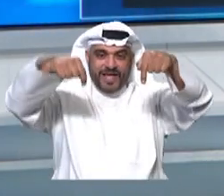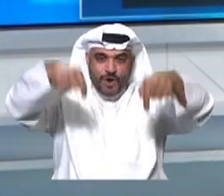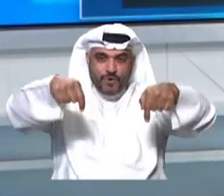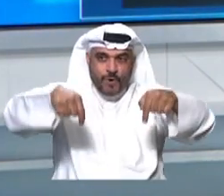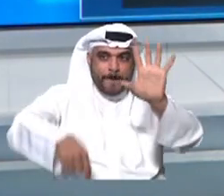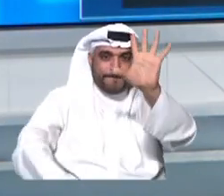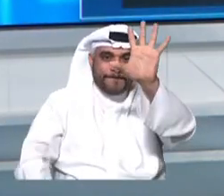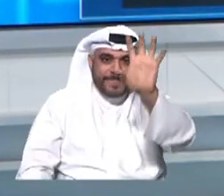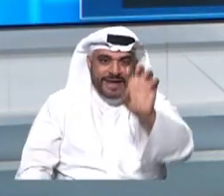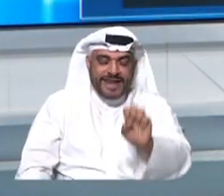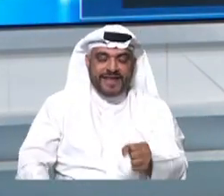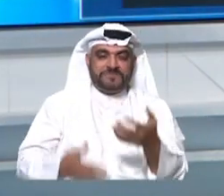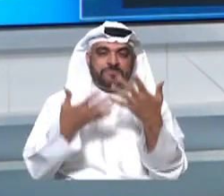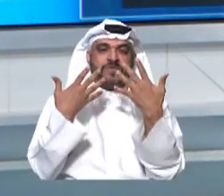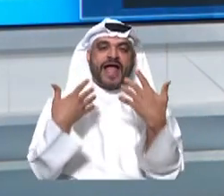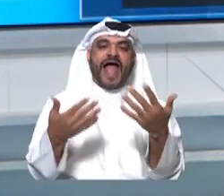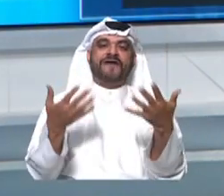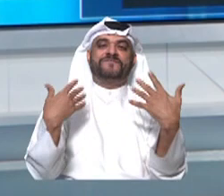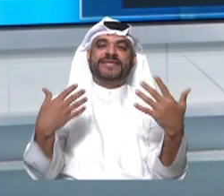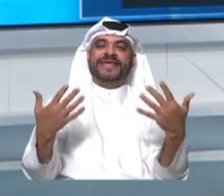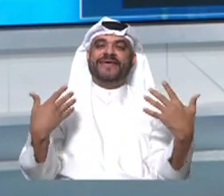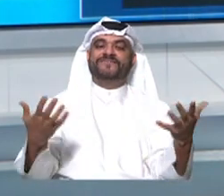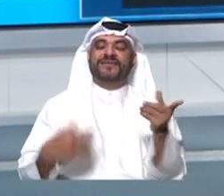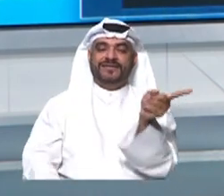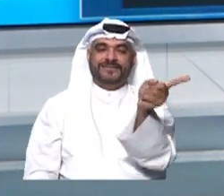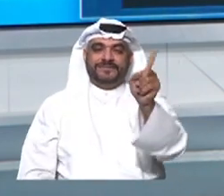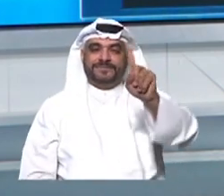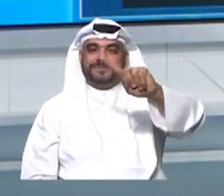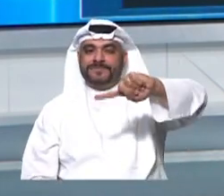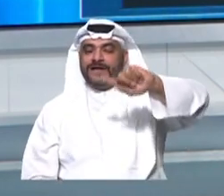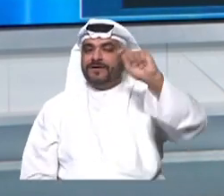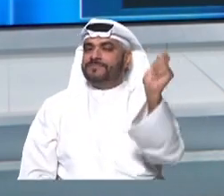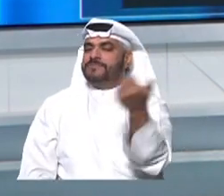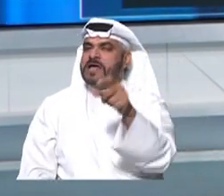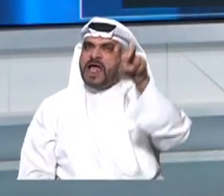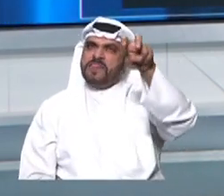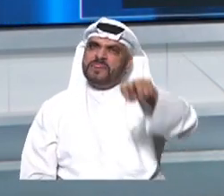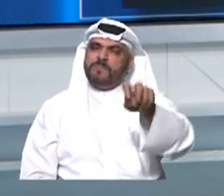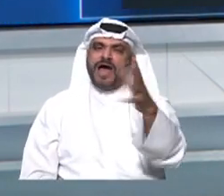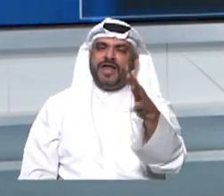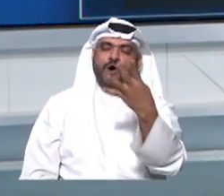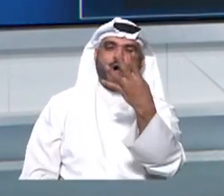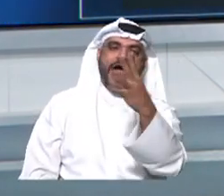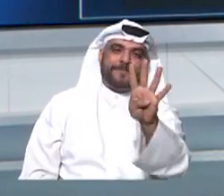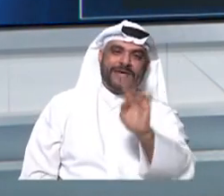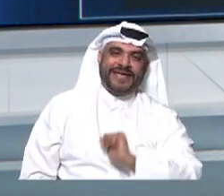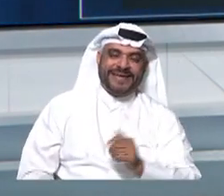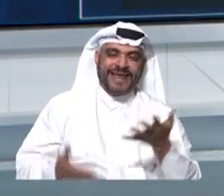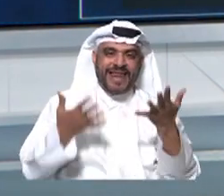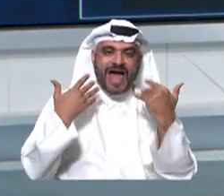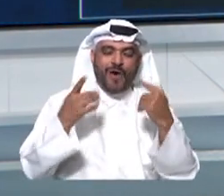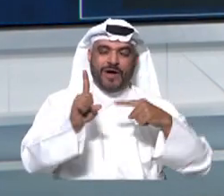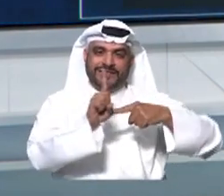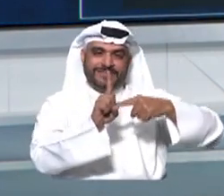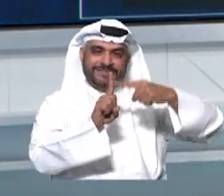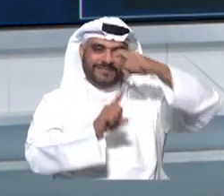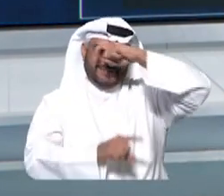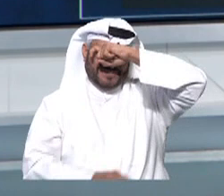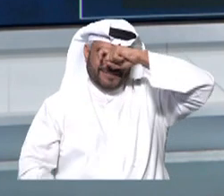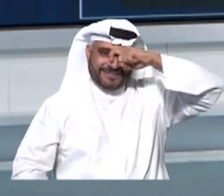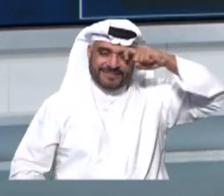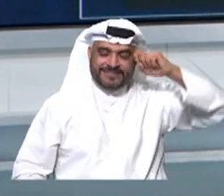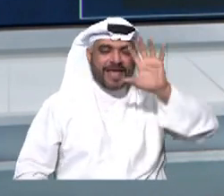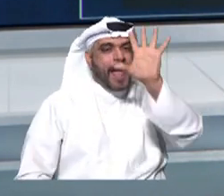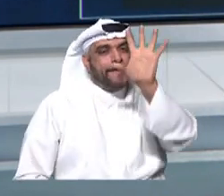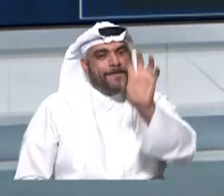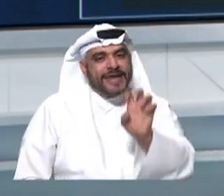غربية خفيفة إلى معتدل السرعة، تتراوح سرعتها بشكل عام ما بين 8 إلى 40 كيلومتر في الساعة، ودرجات الحرارة المتوقعة في منتصف